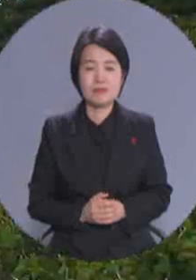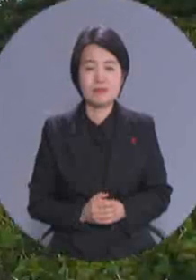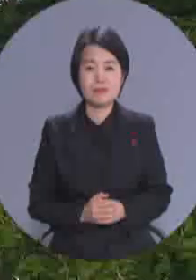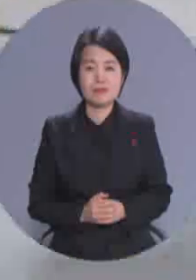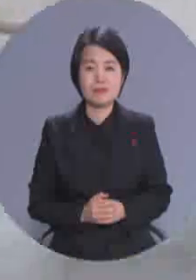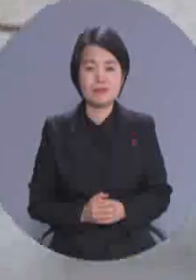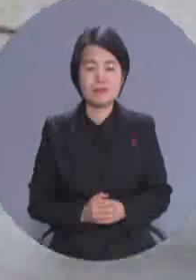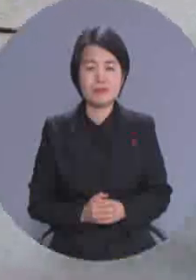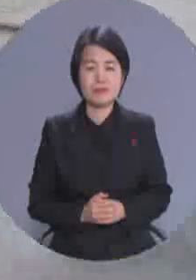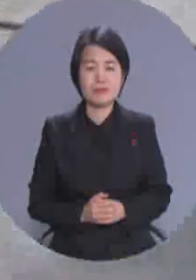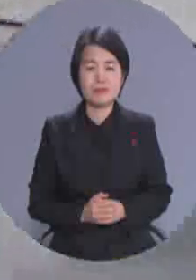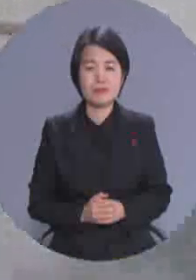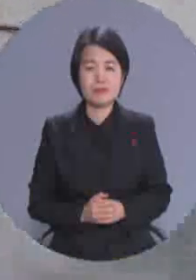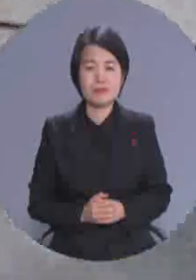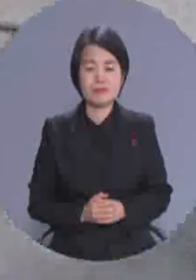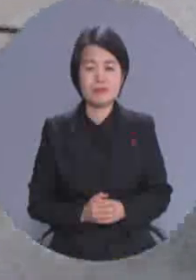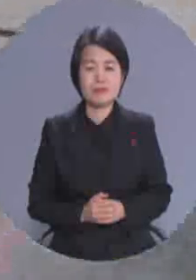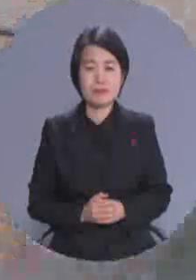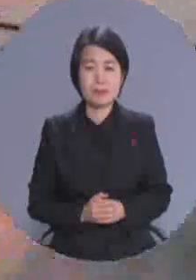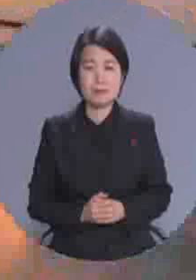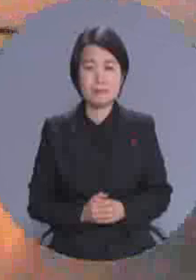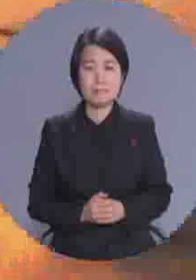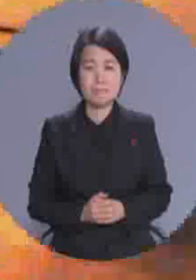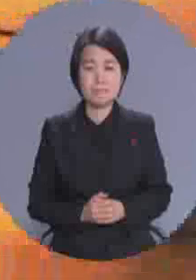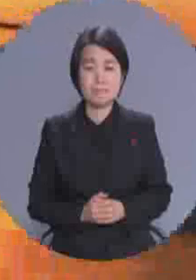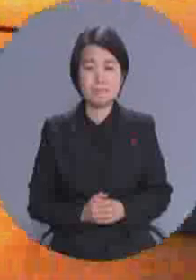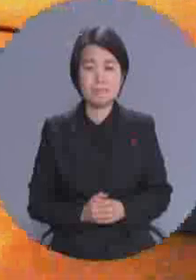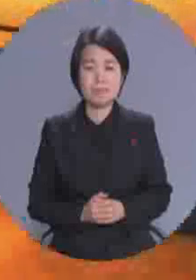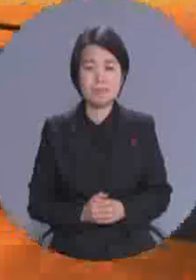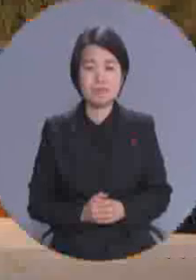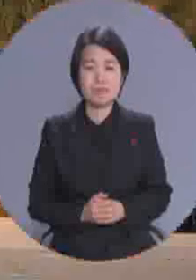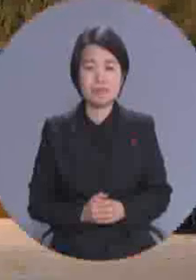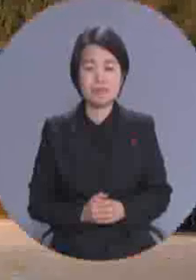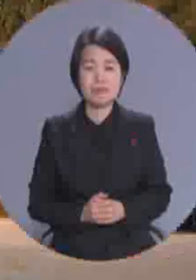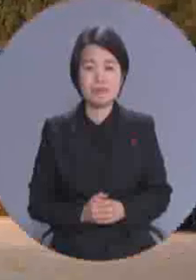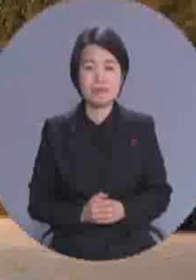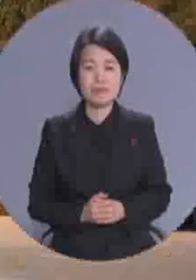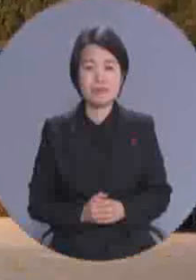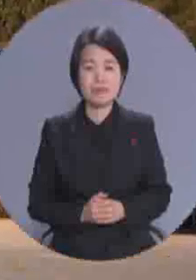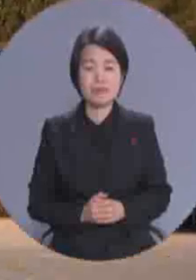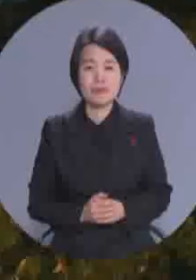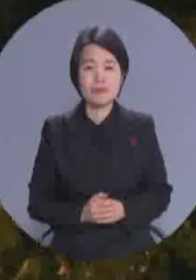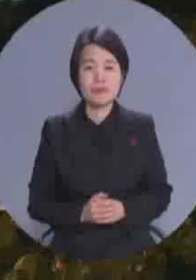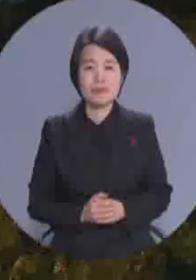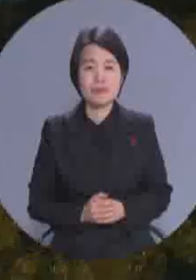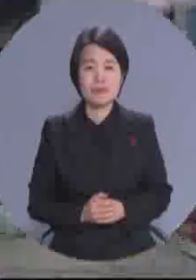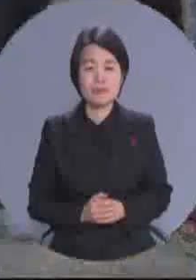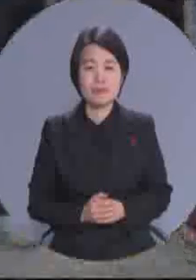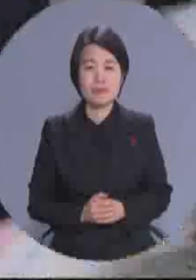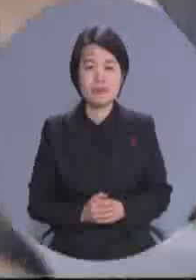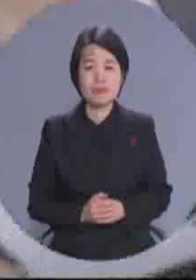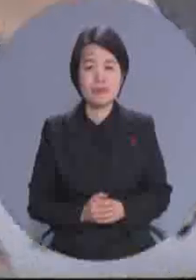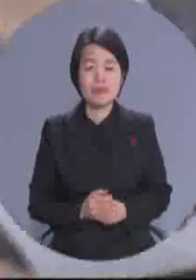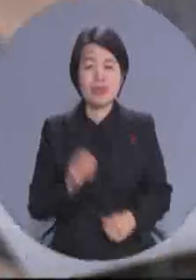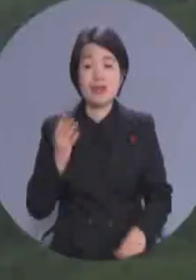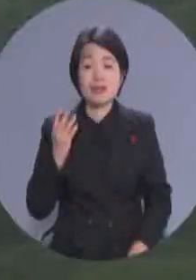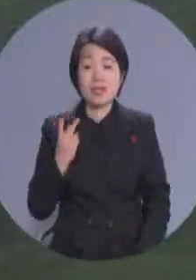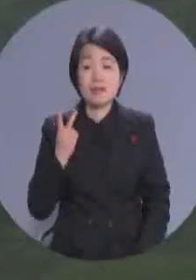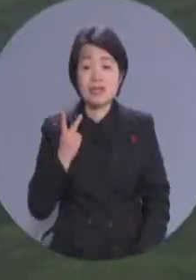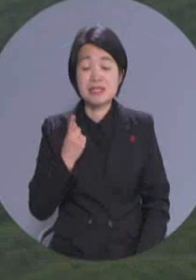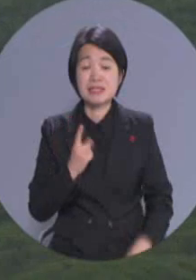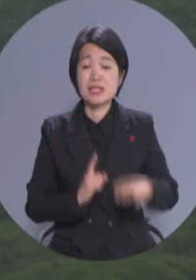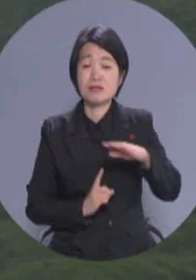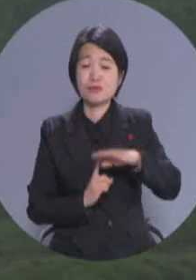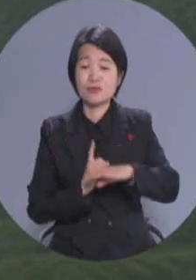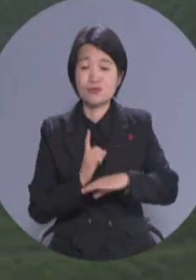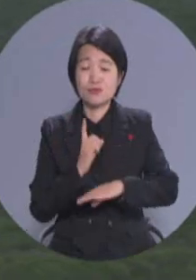엔진 점화, EU, 기류가 발사되었습니다. 자, 창공을 향해